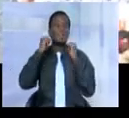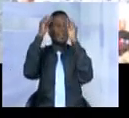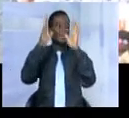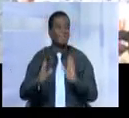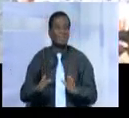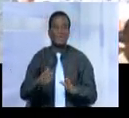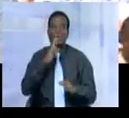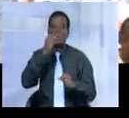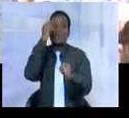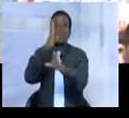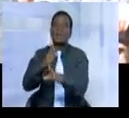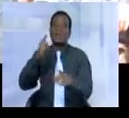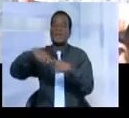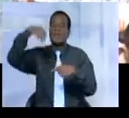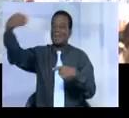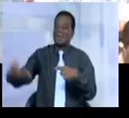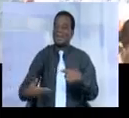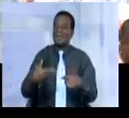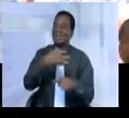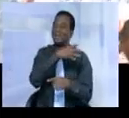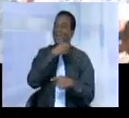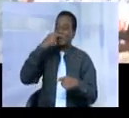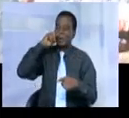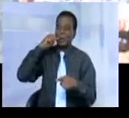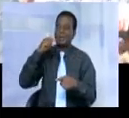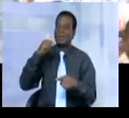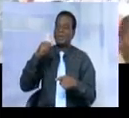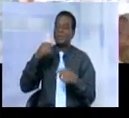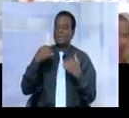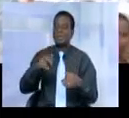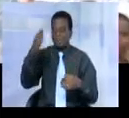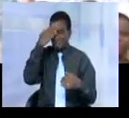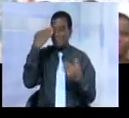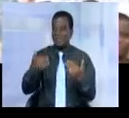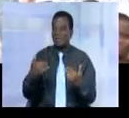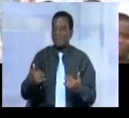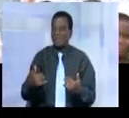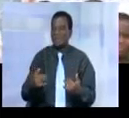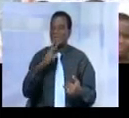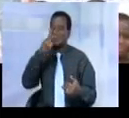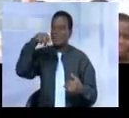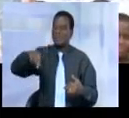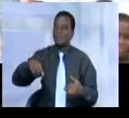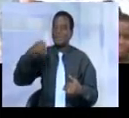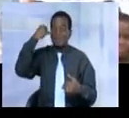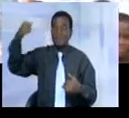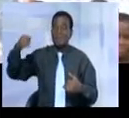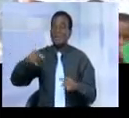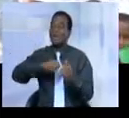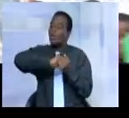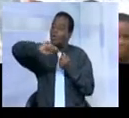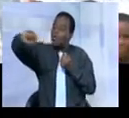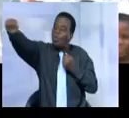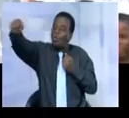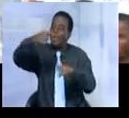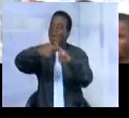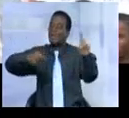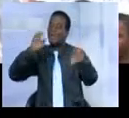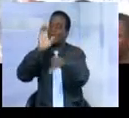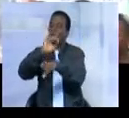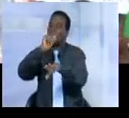sont très accueilleurs et je le sais maintenant. C'est vrai que le Japon est loin de la Côte